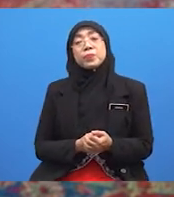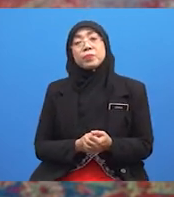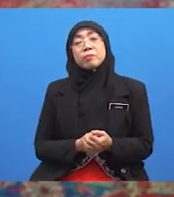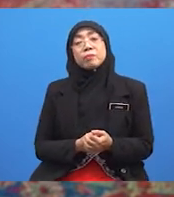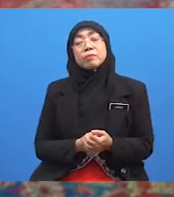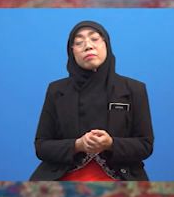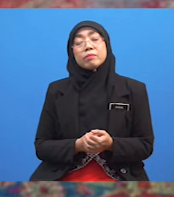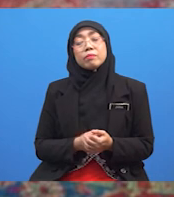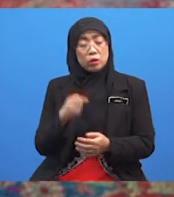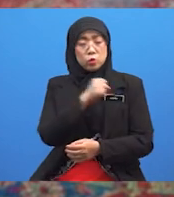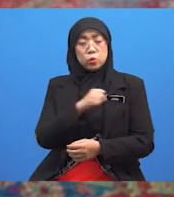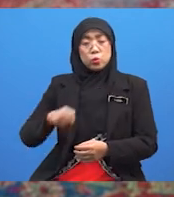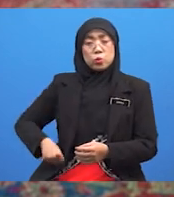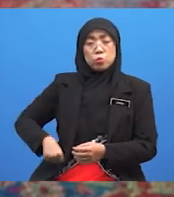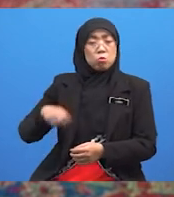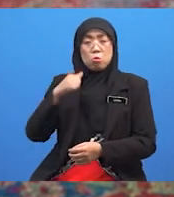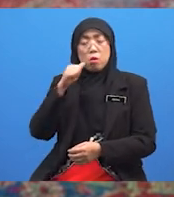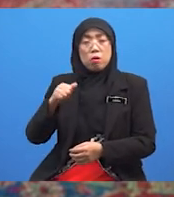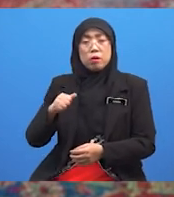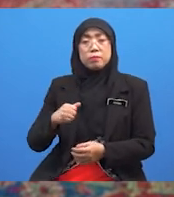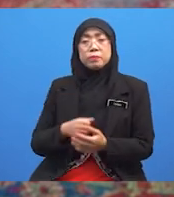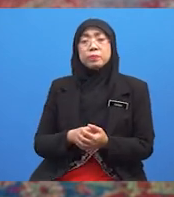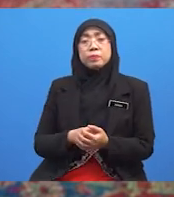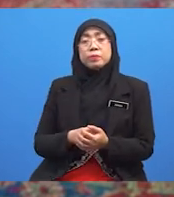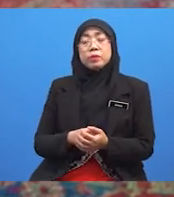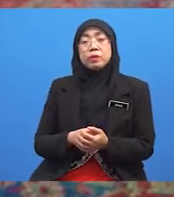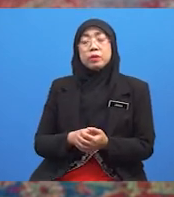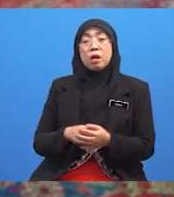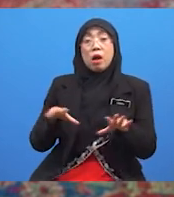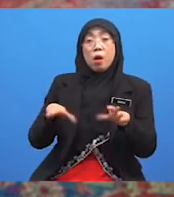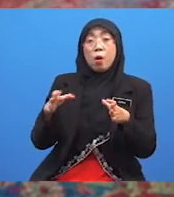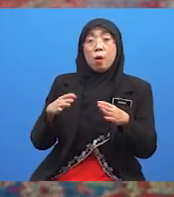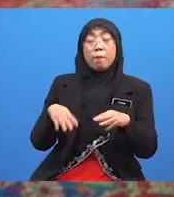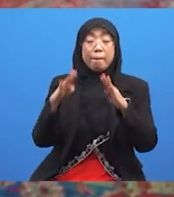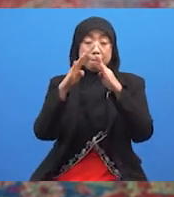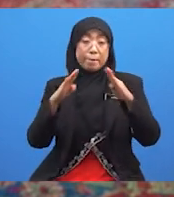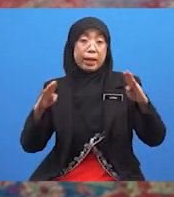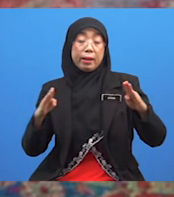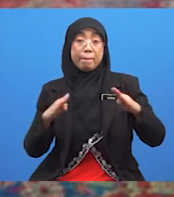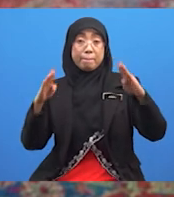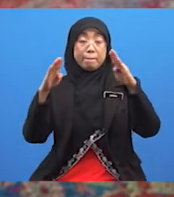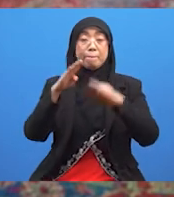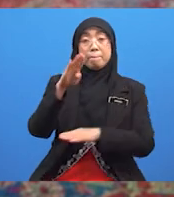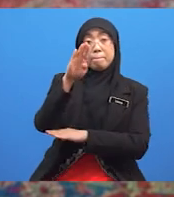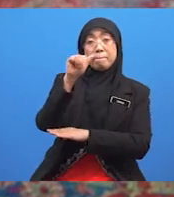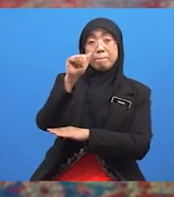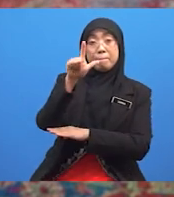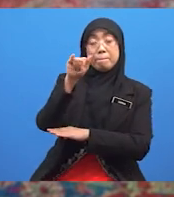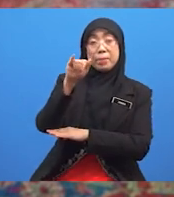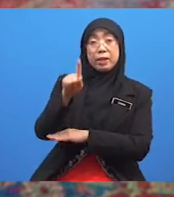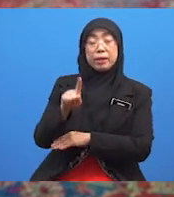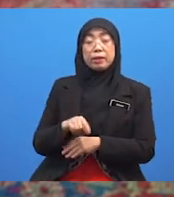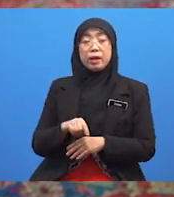Baginda juga mengarahkan bendahara paduka raja membina balai di simpang 4 di tengah negeri